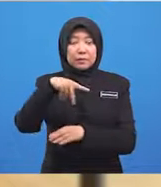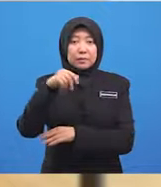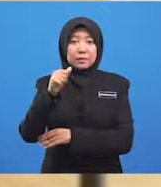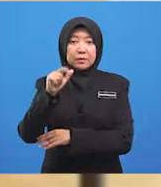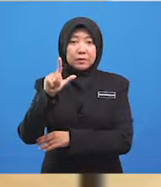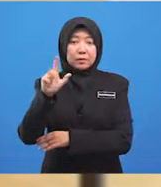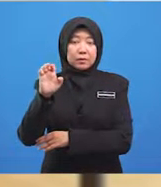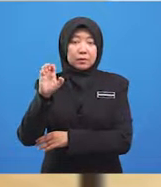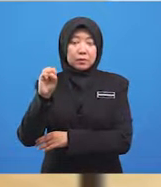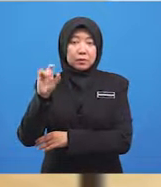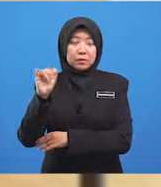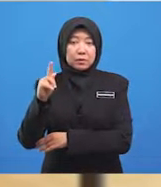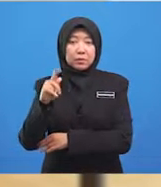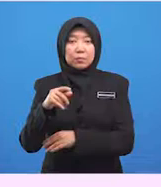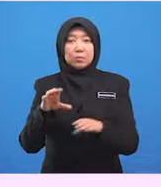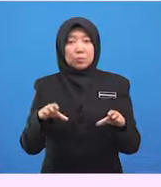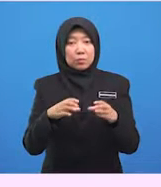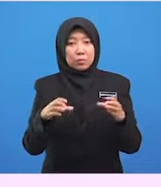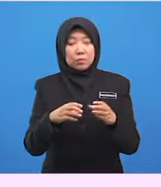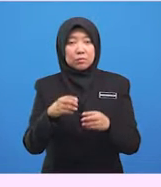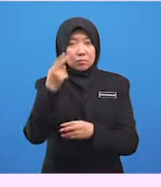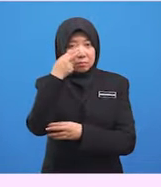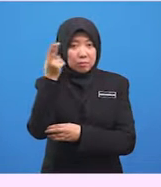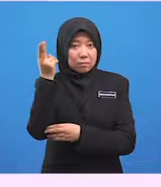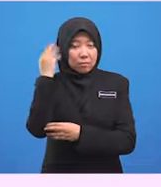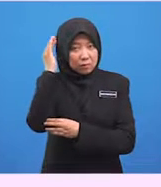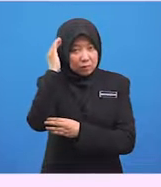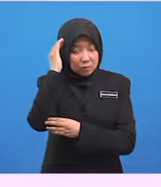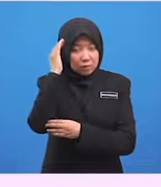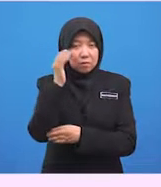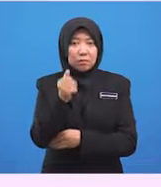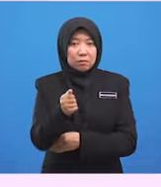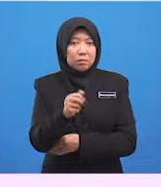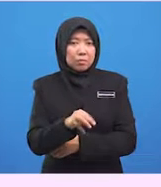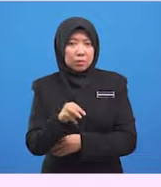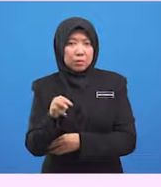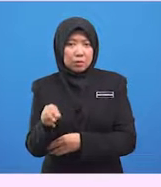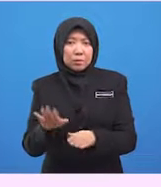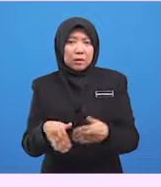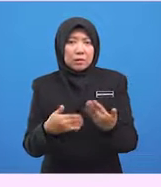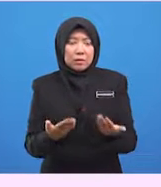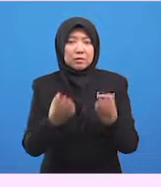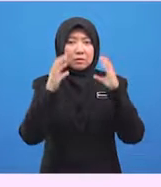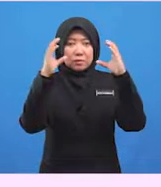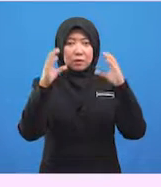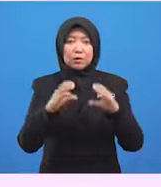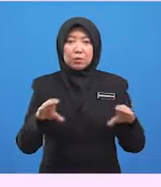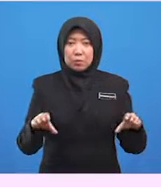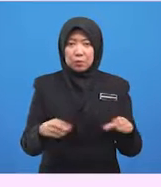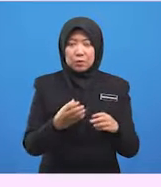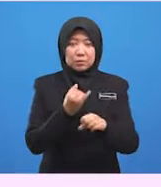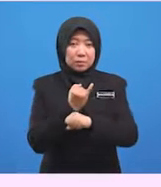inovasi yang hebat Tahukah Anda murid-murid Bagaimanakah cara pembuatan